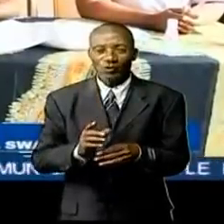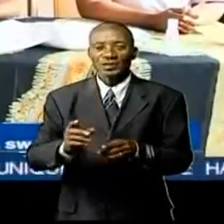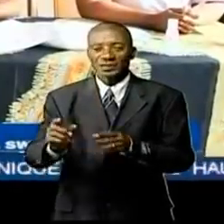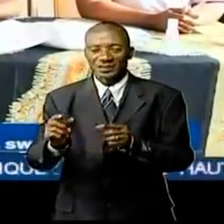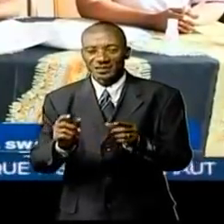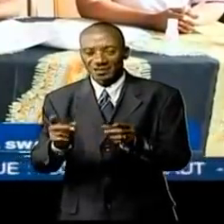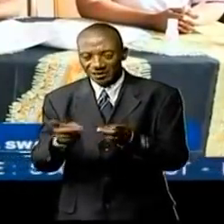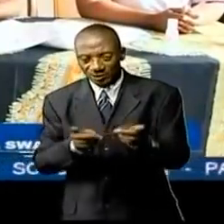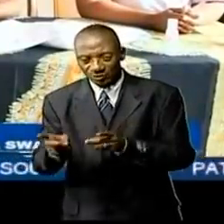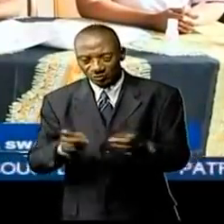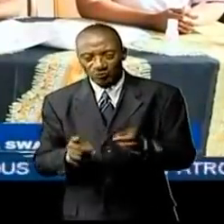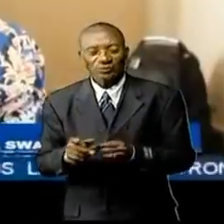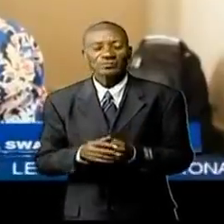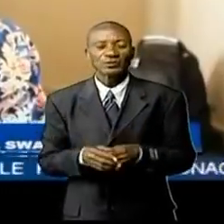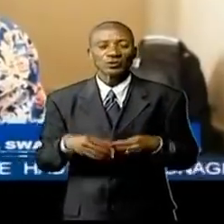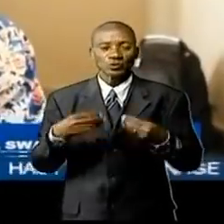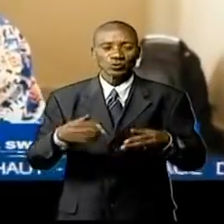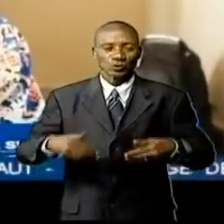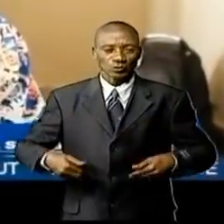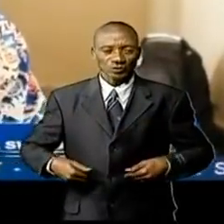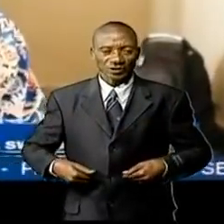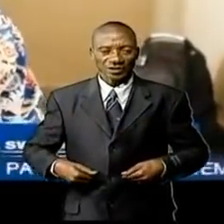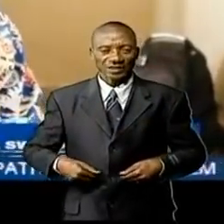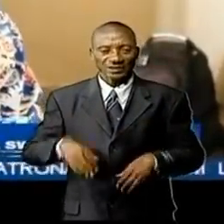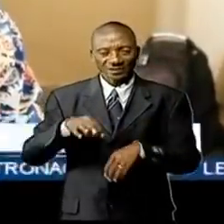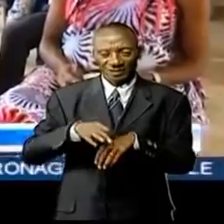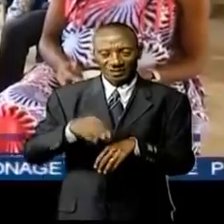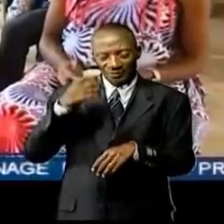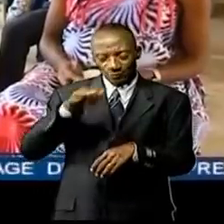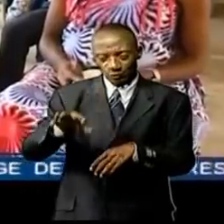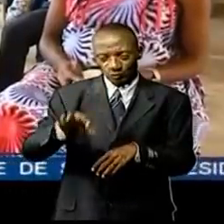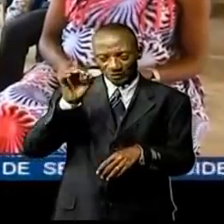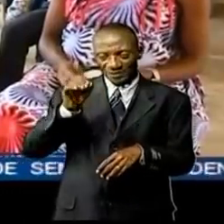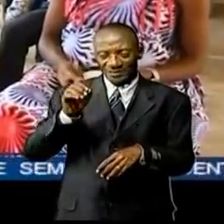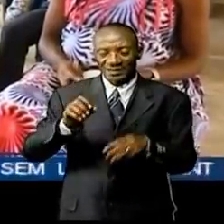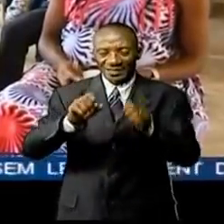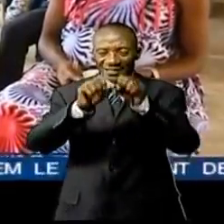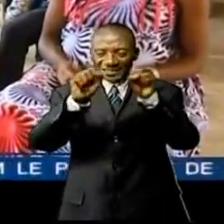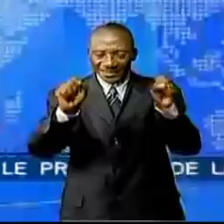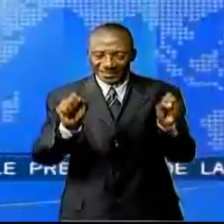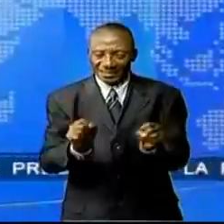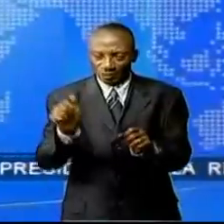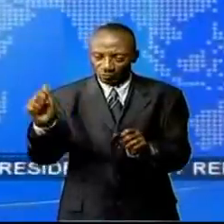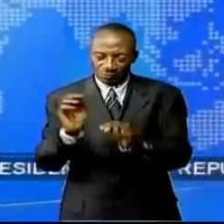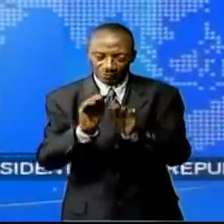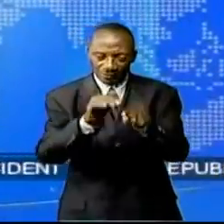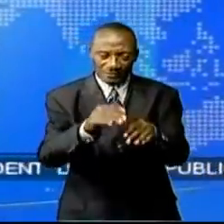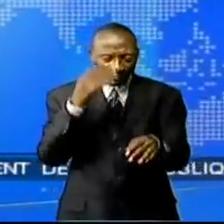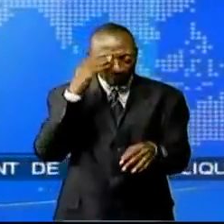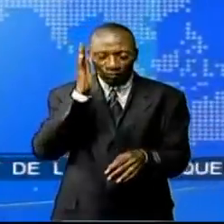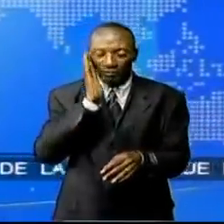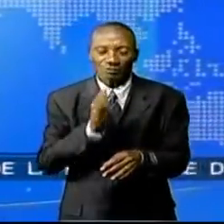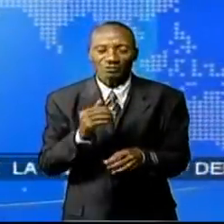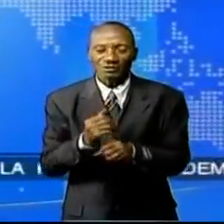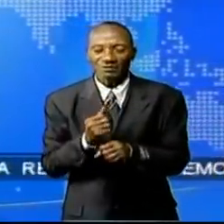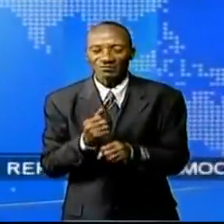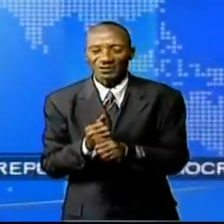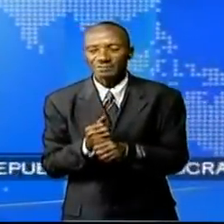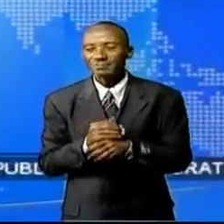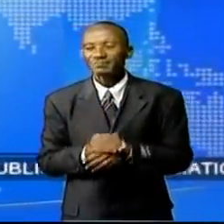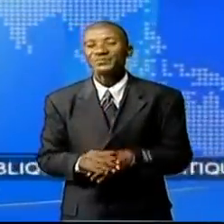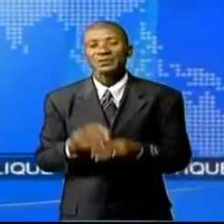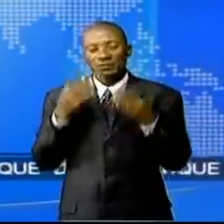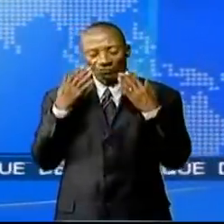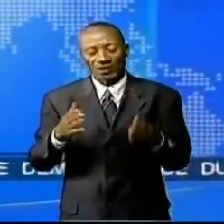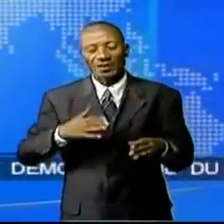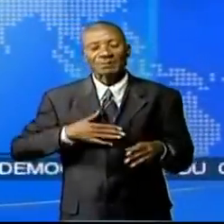jeunes l'occasion de choisir un syndicat une fois dans le monde du travail. C'est la fin de cette édition. Merci